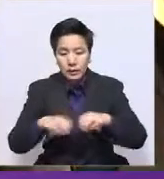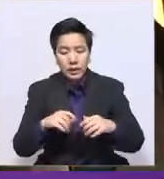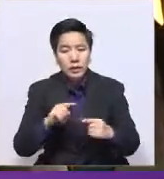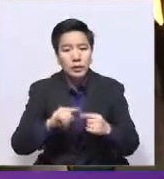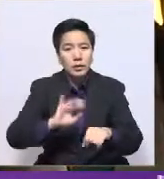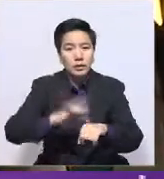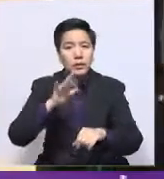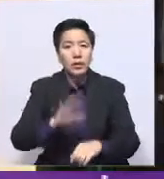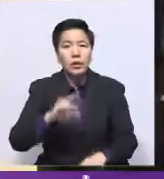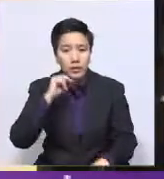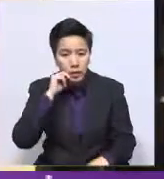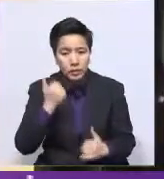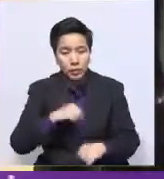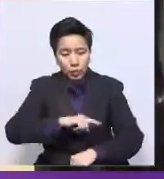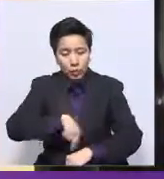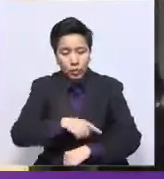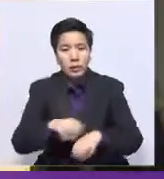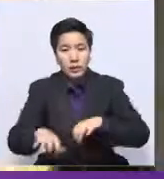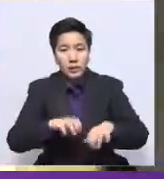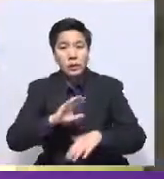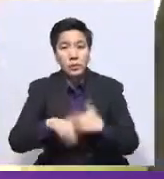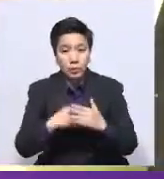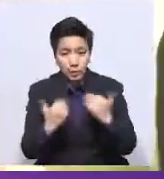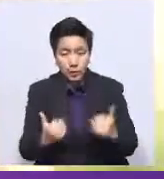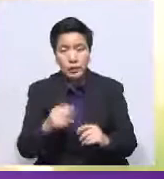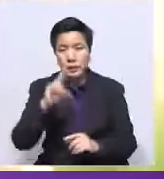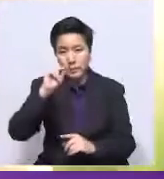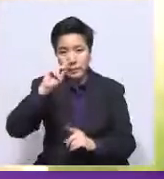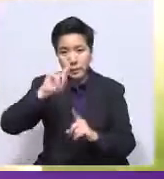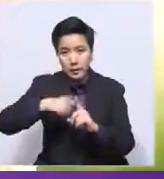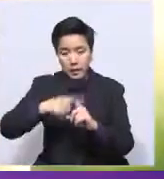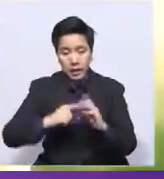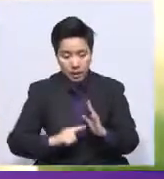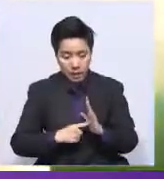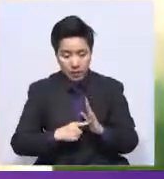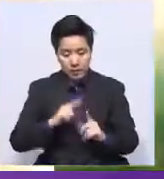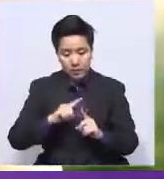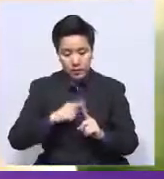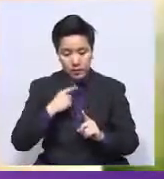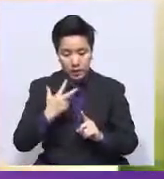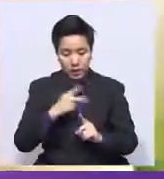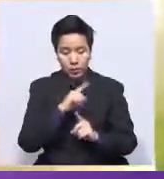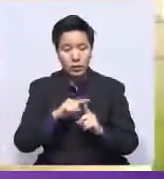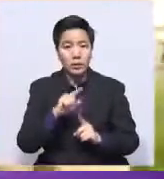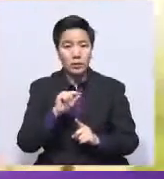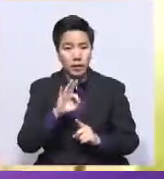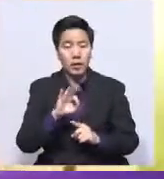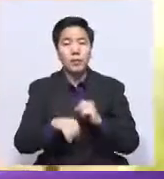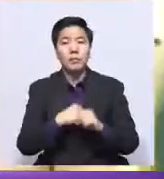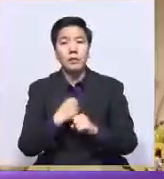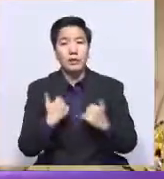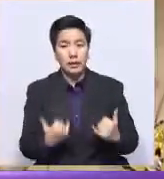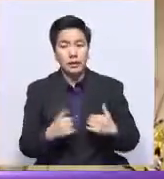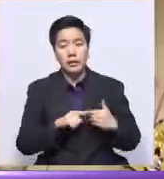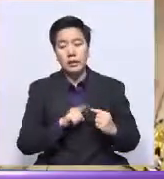พยากรน้ำโดยใช้ระยะเวลาดำเนินการทั้งสิ้น30เดือนเริ่มตั้งแต่29มีนาคม2560